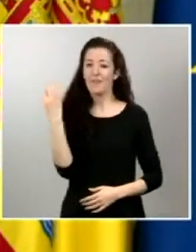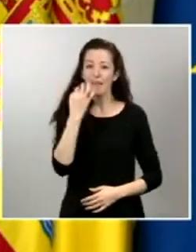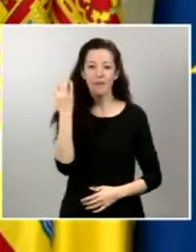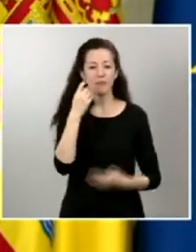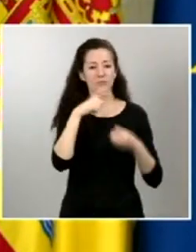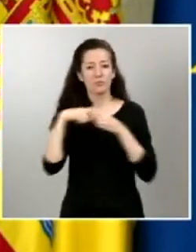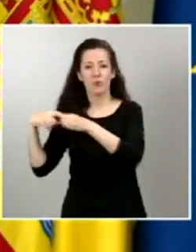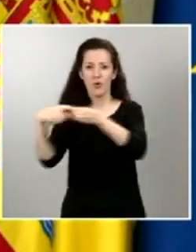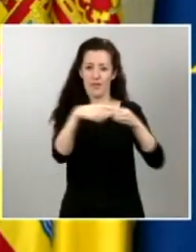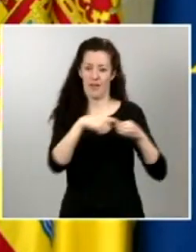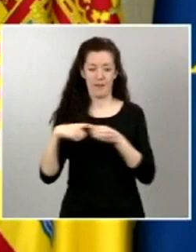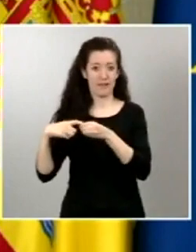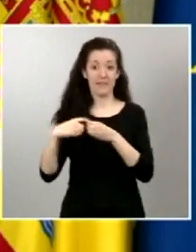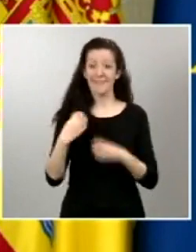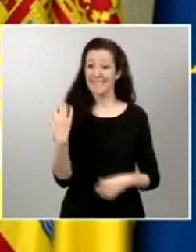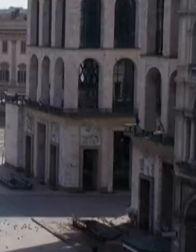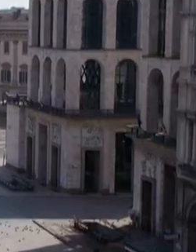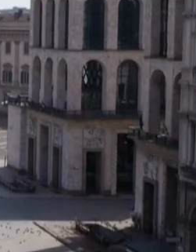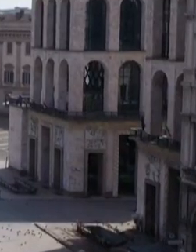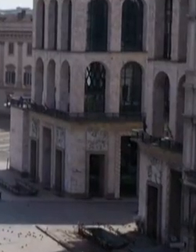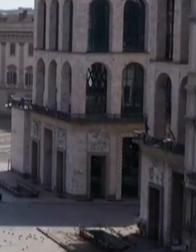de l'épidémie.